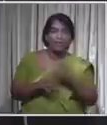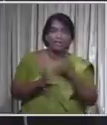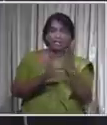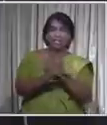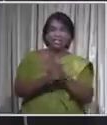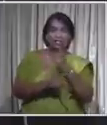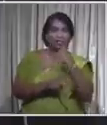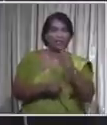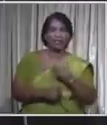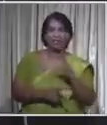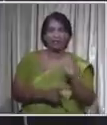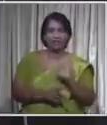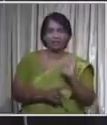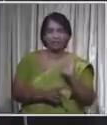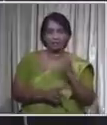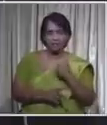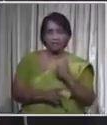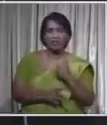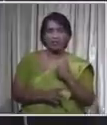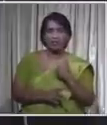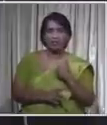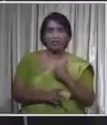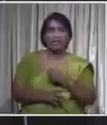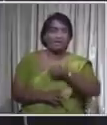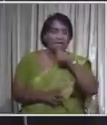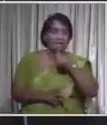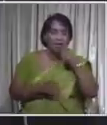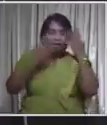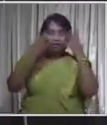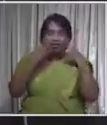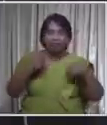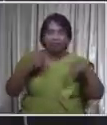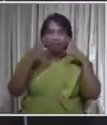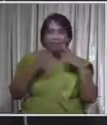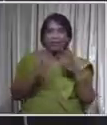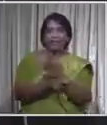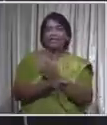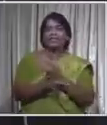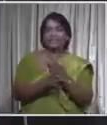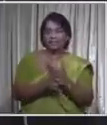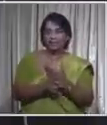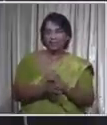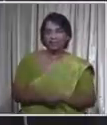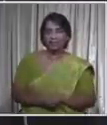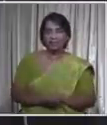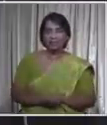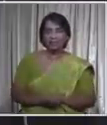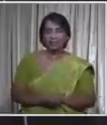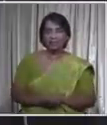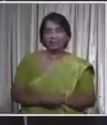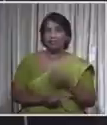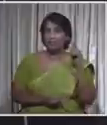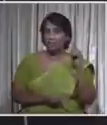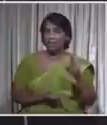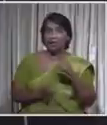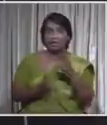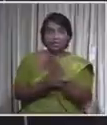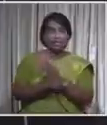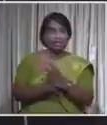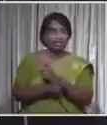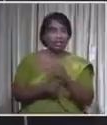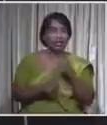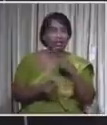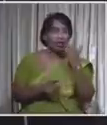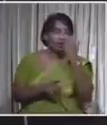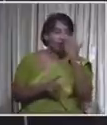කියන්නේ නැහැ. එහෙනම් කියන්නේ වයසක ලොන් හැලිච්ච සිංහයා. හරි. දැන් මේගොල්ලන් සිංහයා කියලා